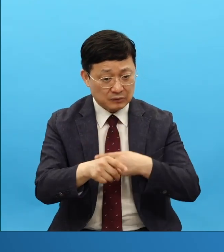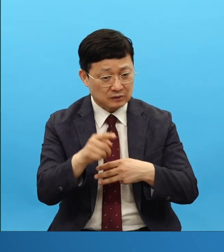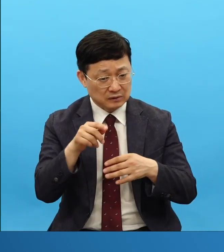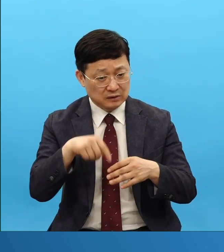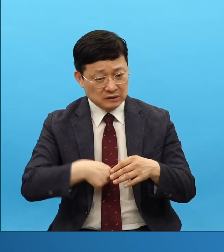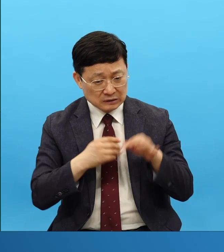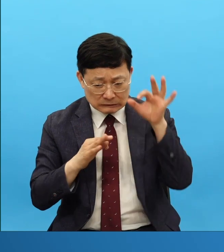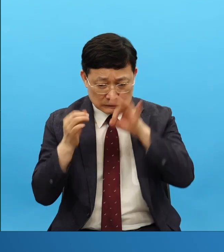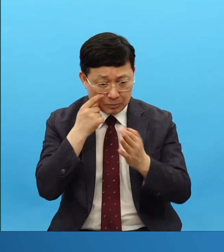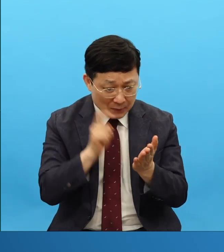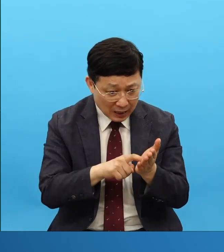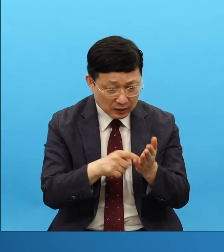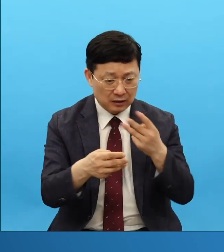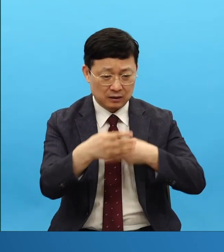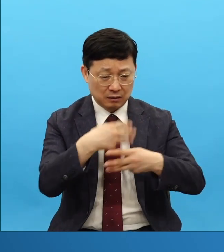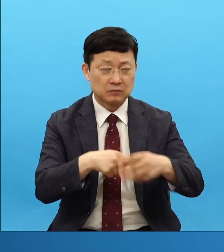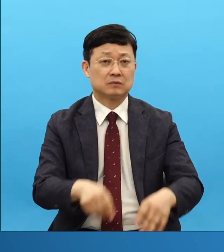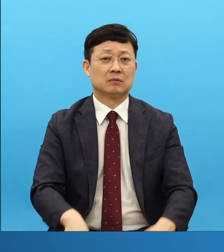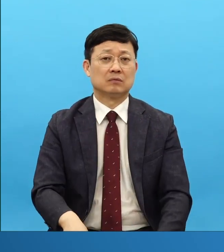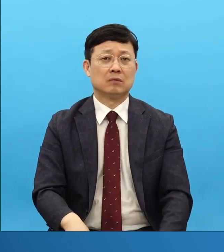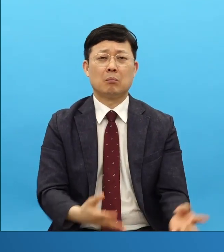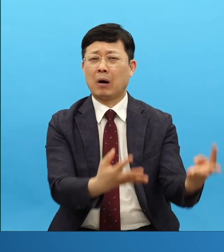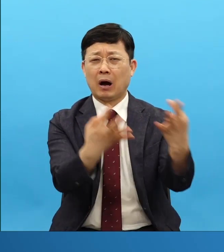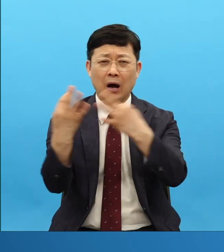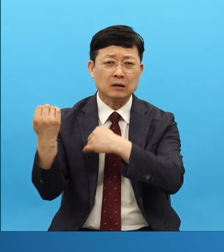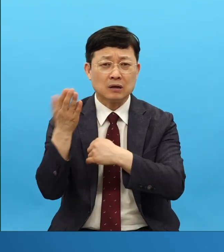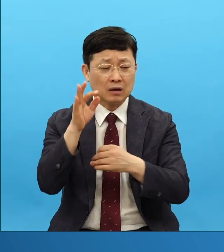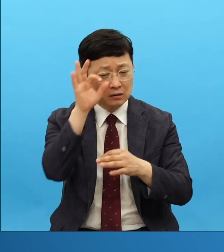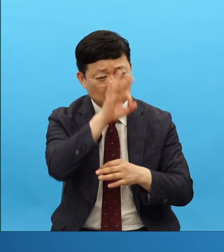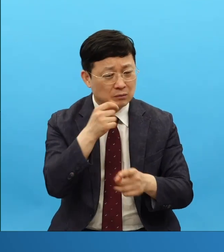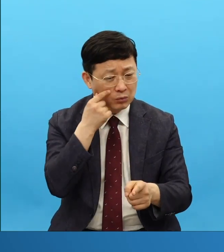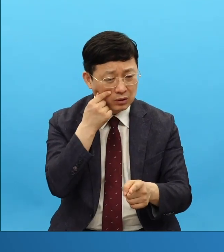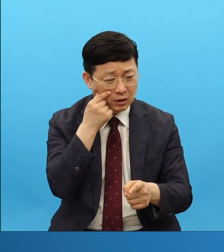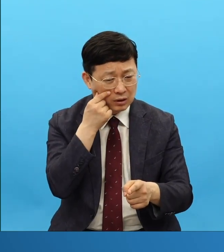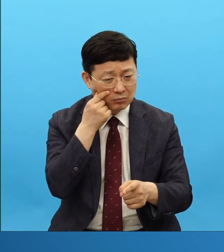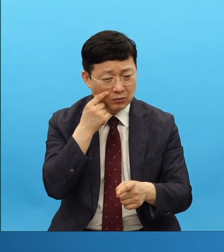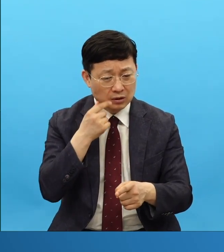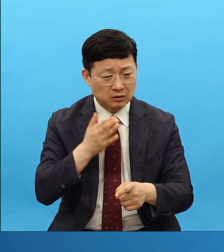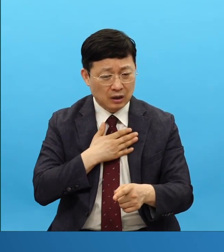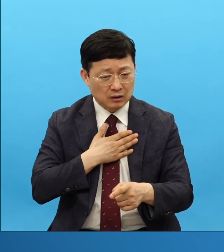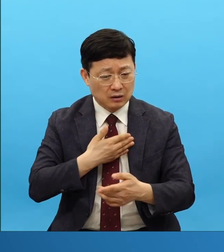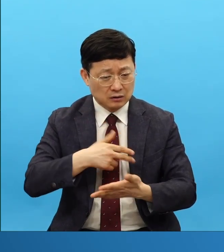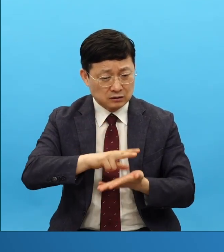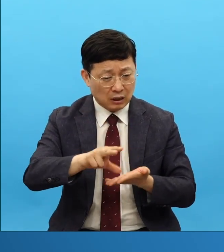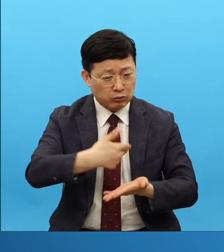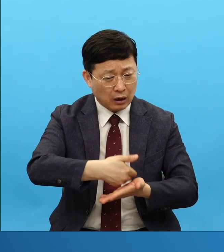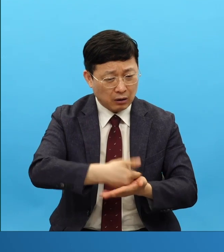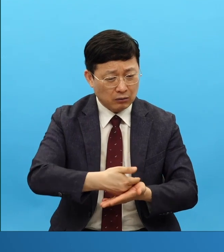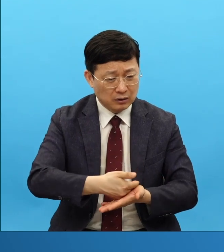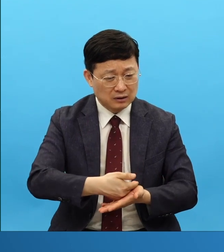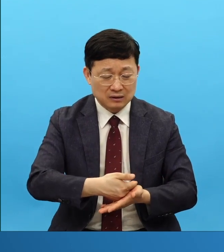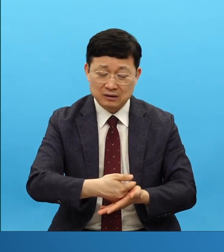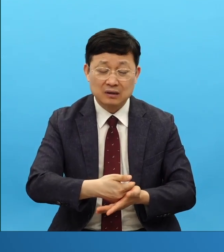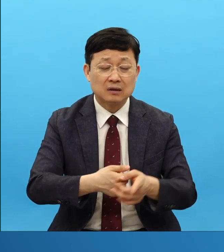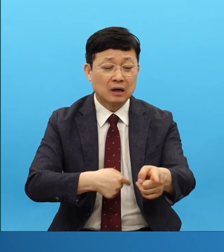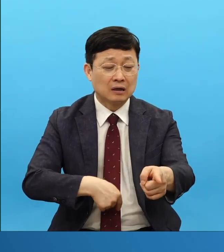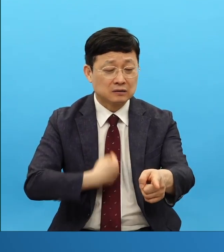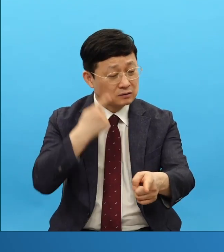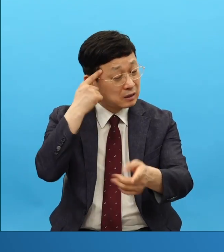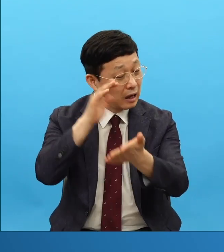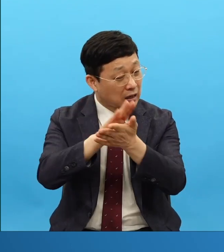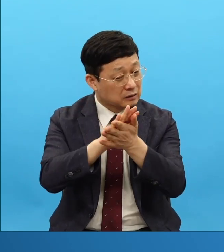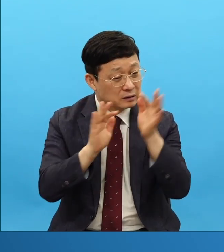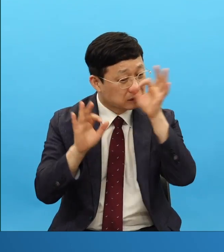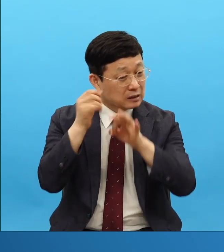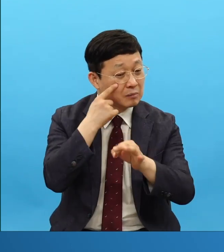true remnant. 찾아내면 얼마든지 있는데 그걸 못 찾아내가지고 뭐 갖다 달란 말입니까? 그건 아니죠. If you look for it, you could find it. We can't